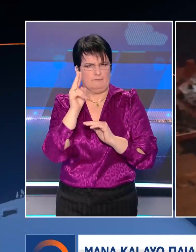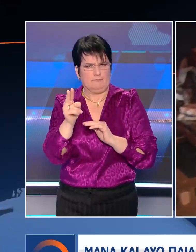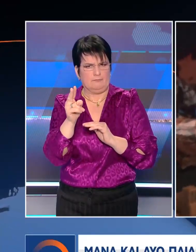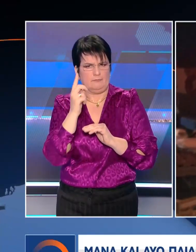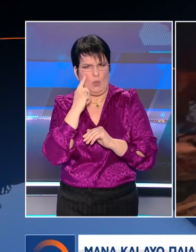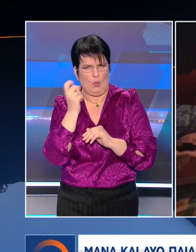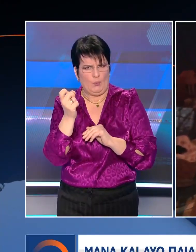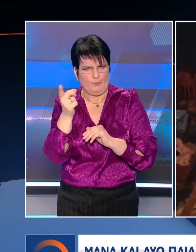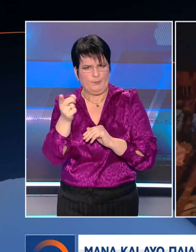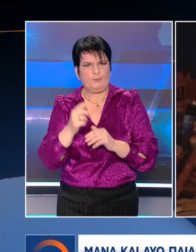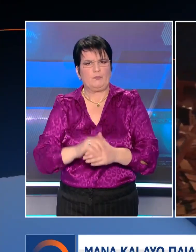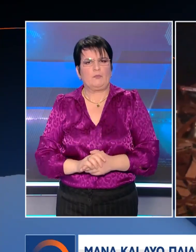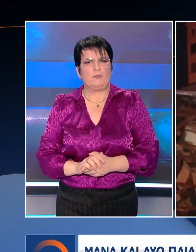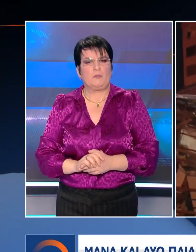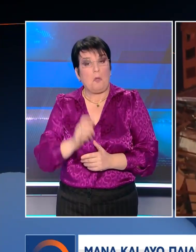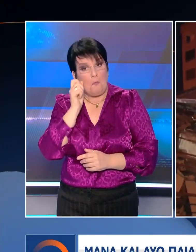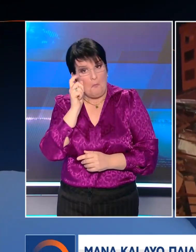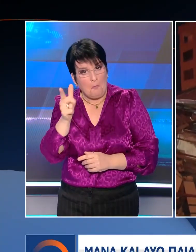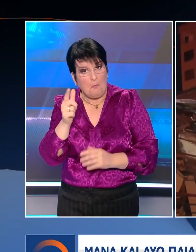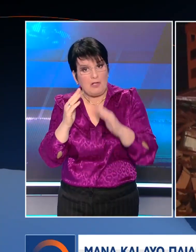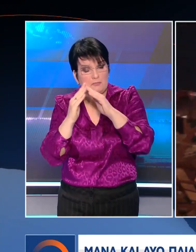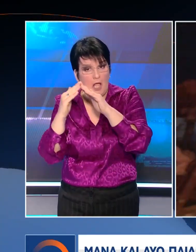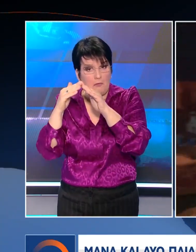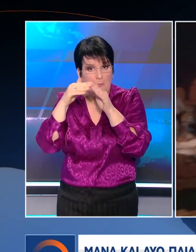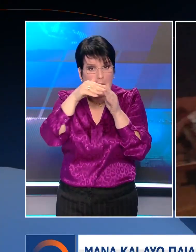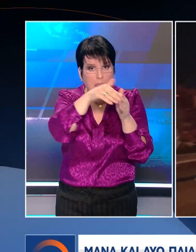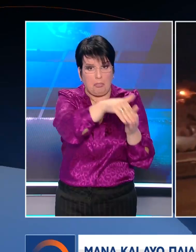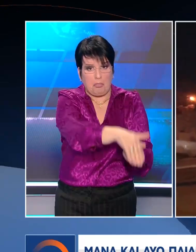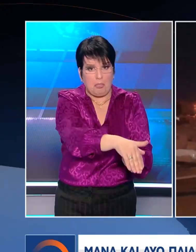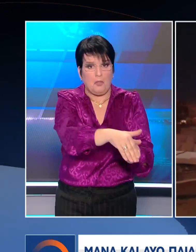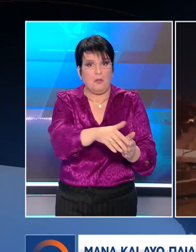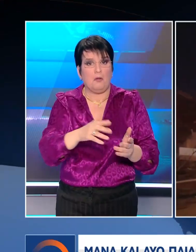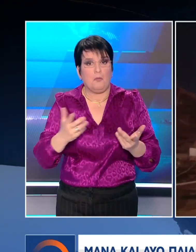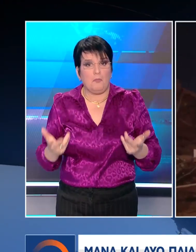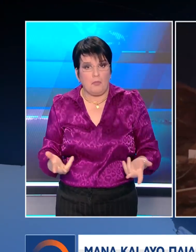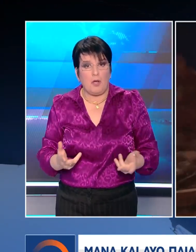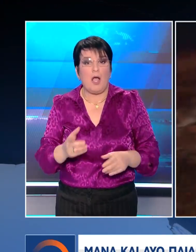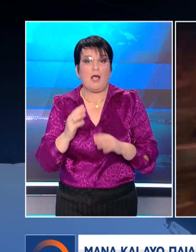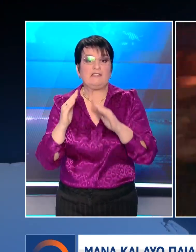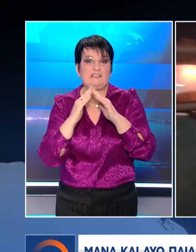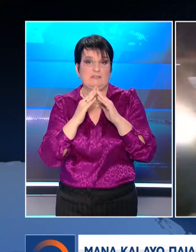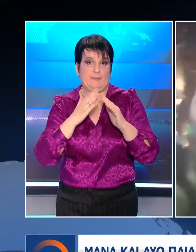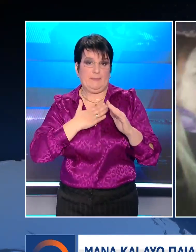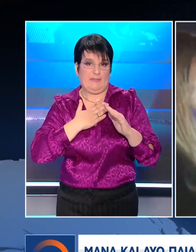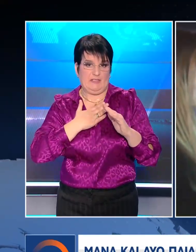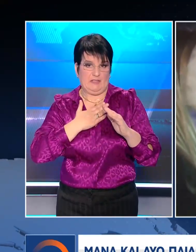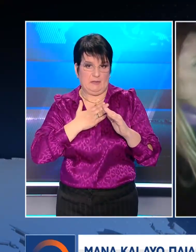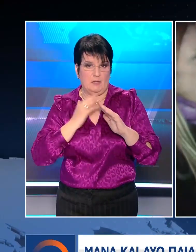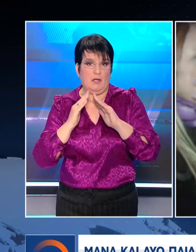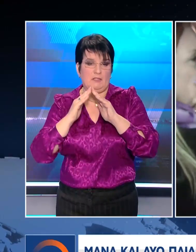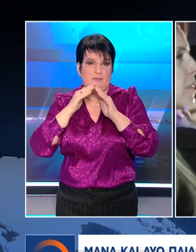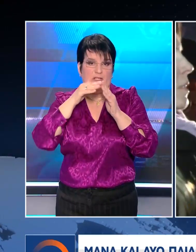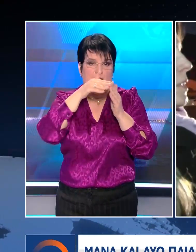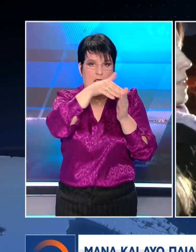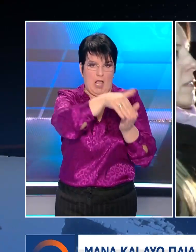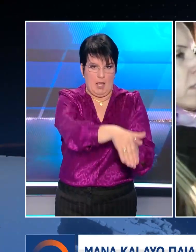kat bir de çatı. İnanılmaz çatı nasıl düştü değil mi? Tabii çatı da düştü, ev de düştü. Bu